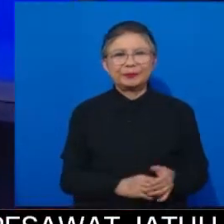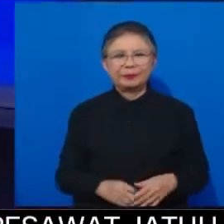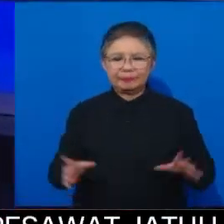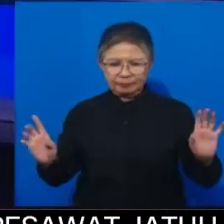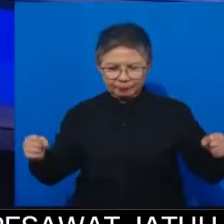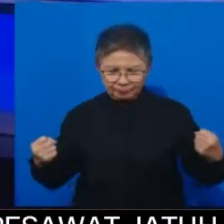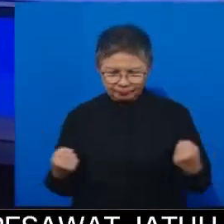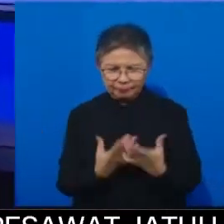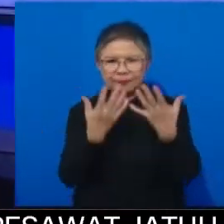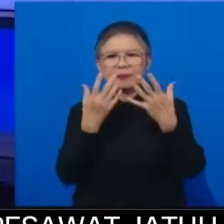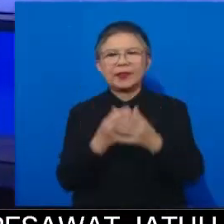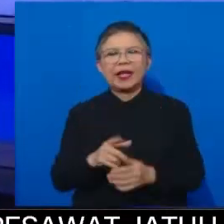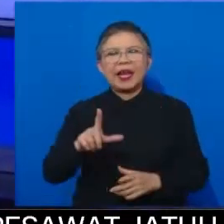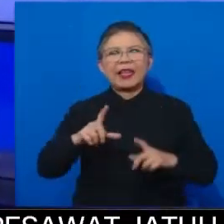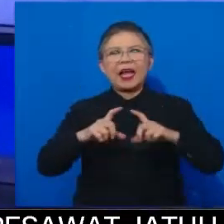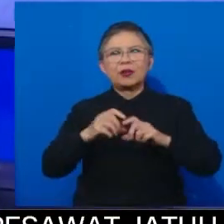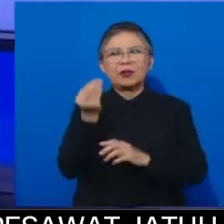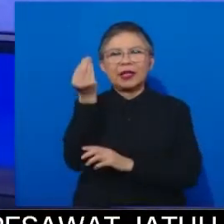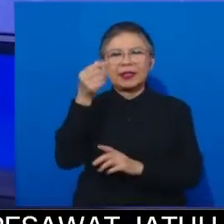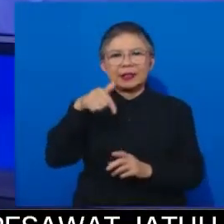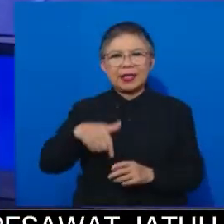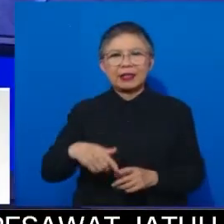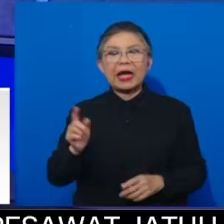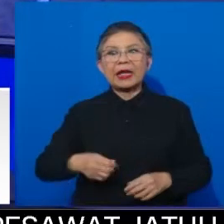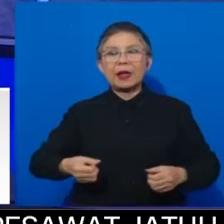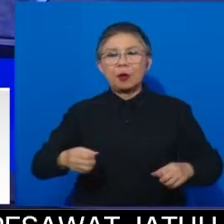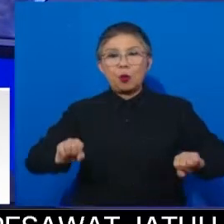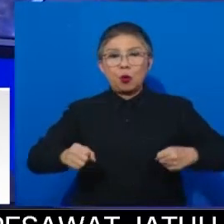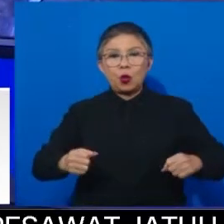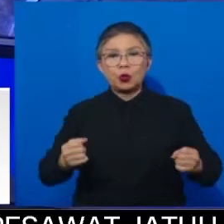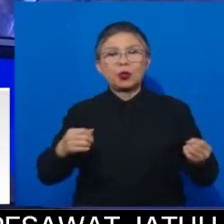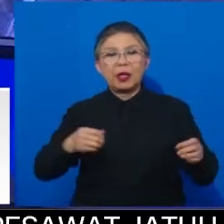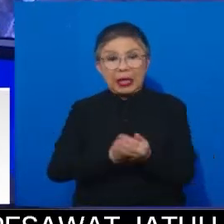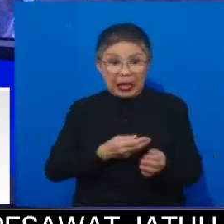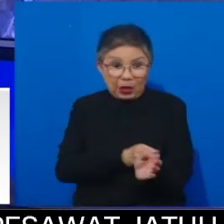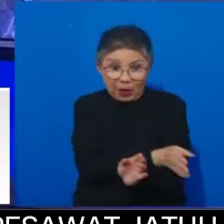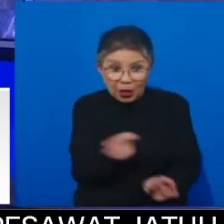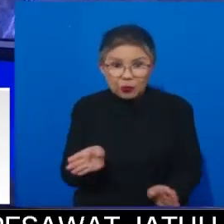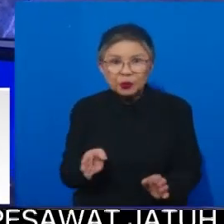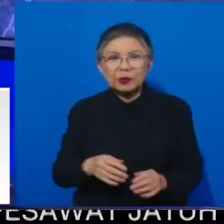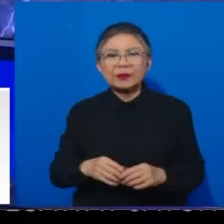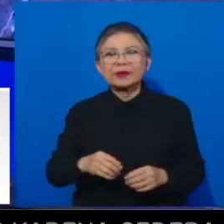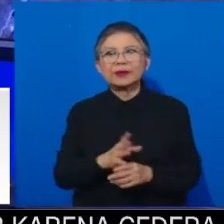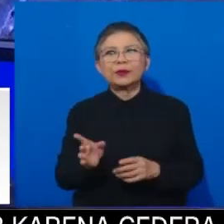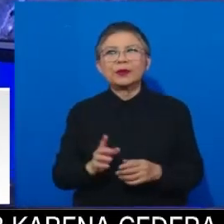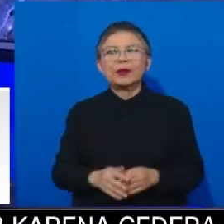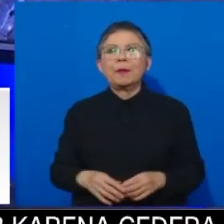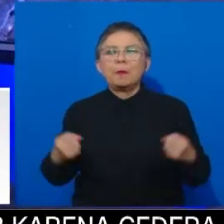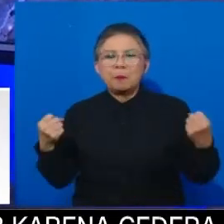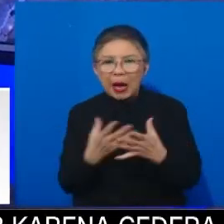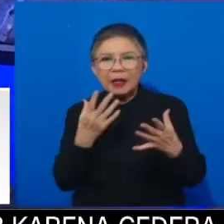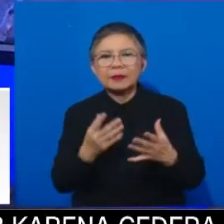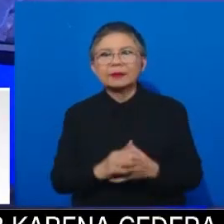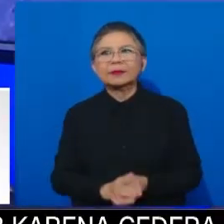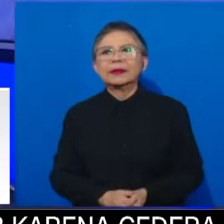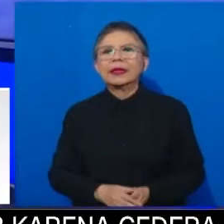Kecelakaan di Jalan Raya Lenteng Agung, Jakarta Selatan baru-baru ini akibat pengendara motor melawan arah membuat warga menginginkan pentingnya tertib